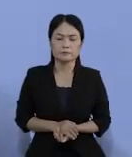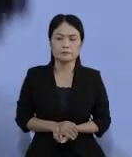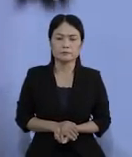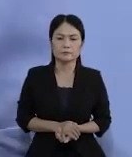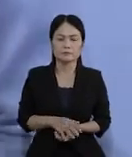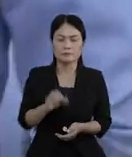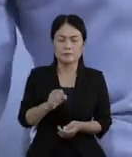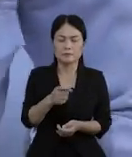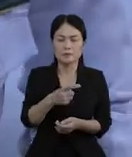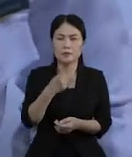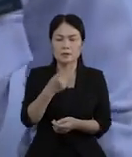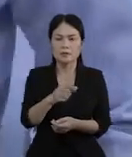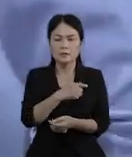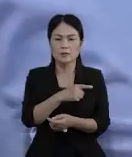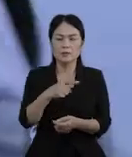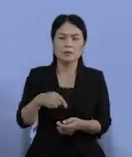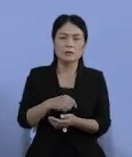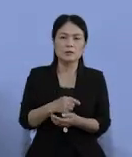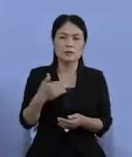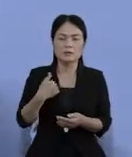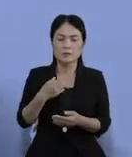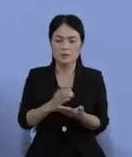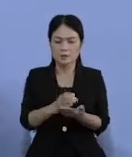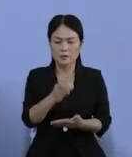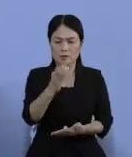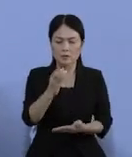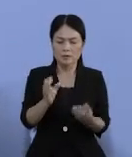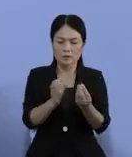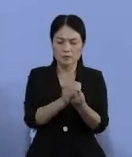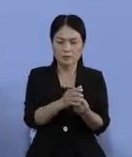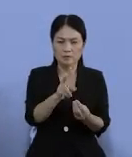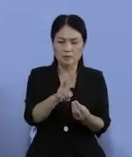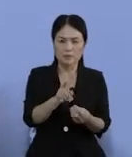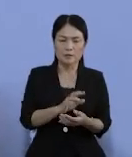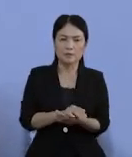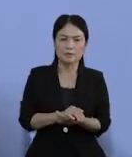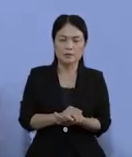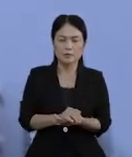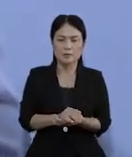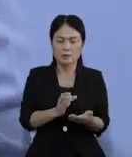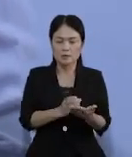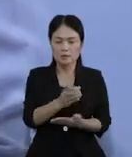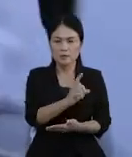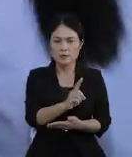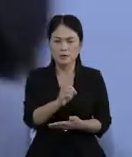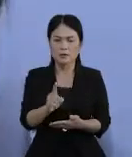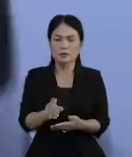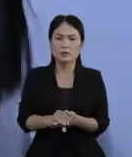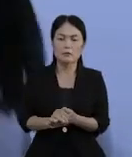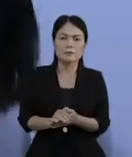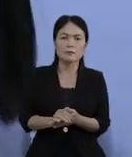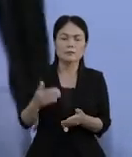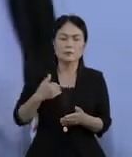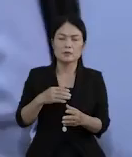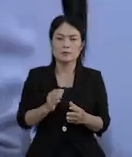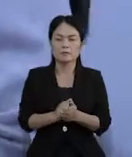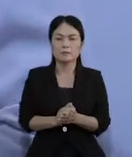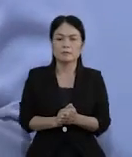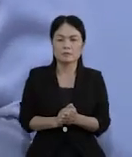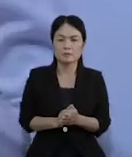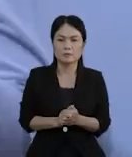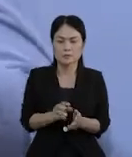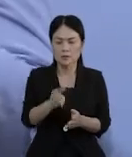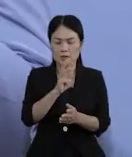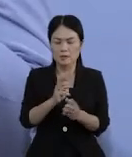Chà, cứ kệ bàn prap dường thả. Kệ miên cầm bóng tức chẩm nốn. Bì, đai cầm bóng ní mùi nâng ấy. Cứ miên chẩm nốt